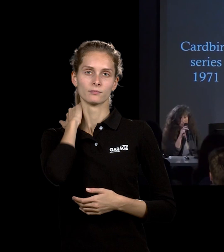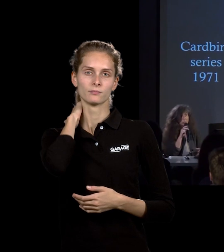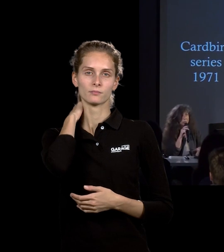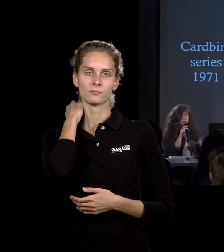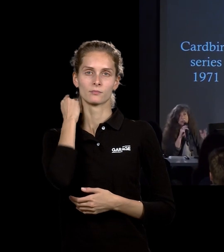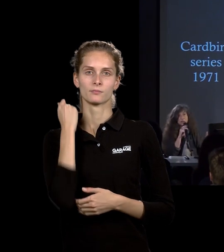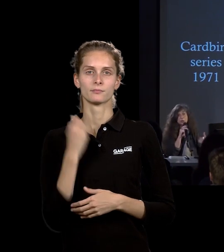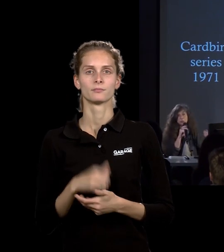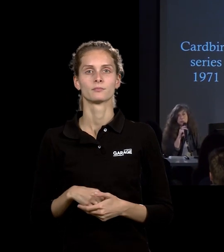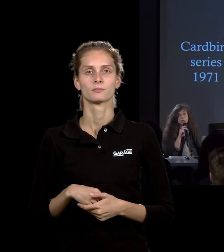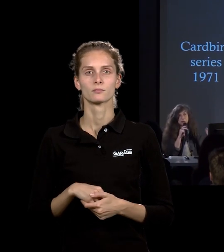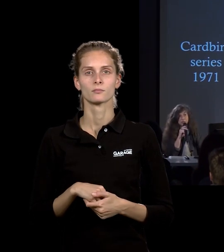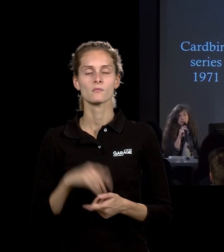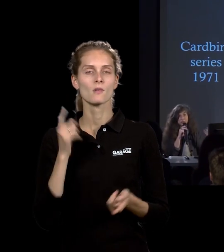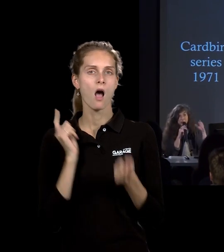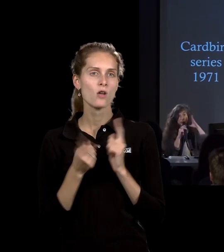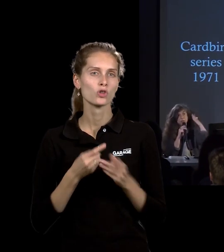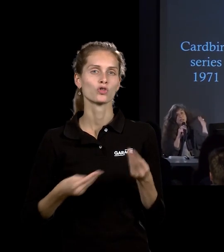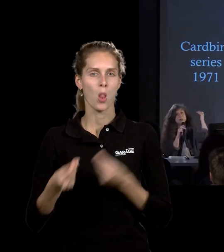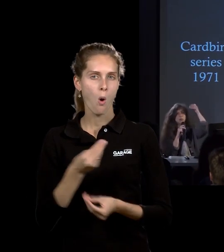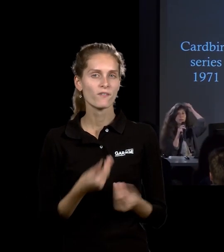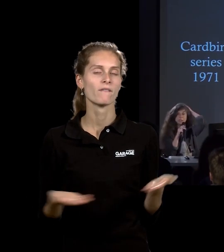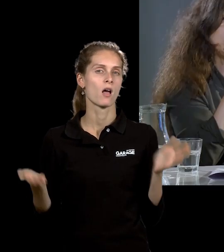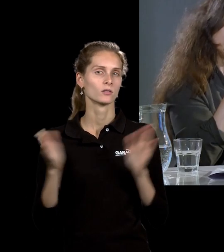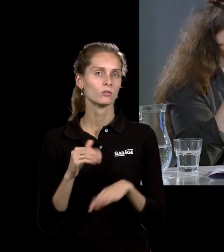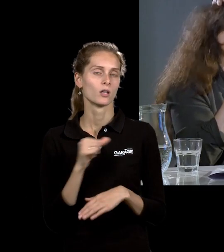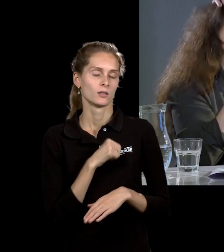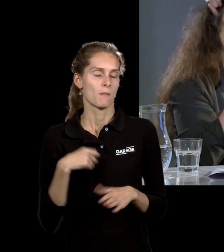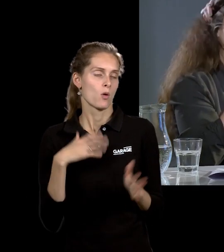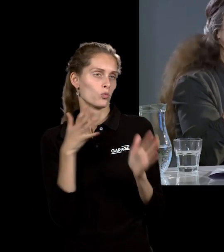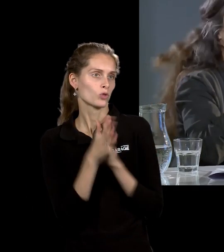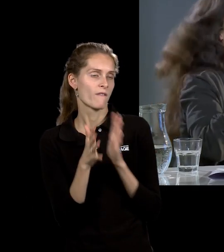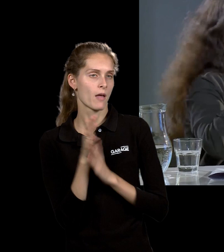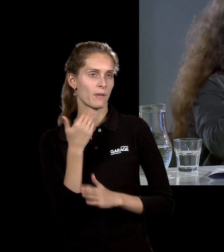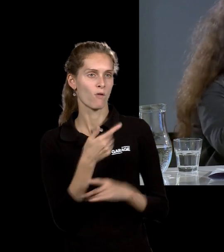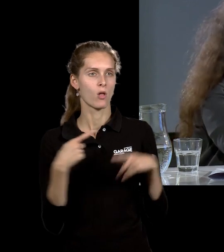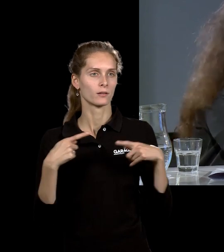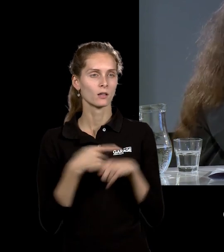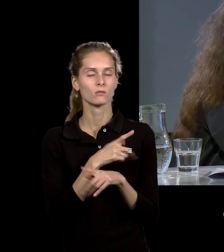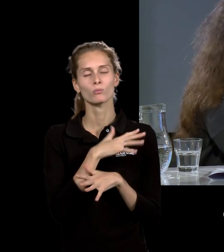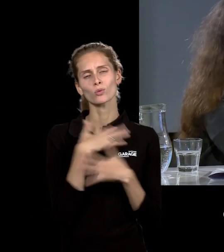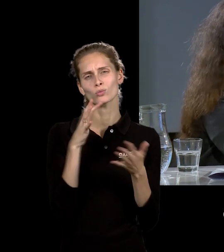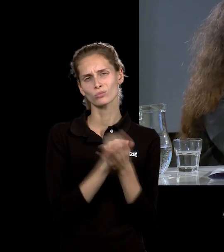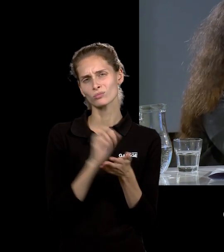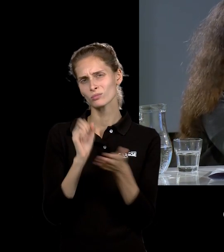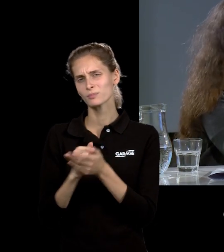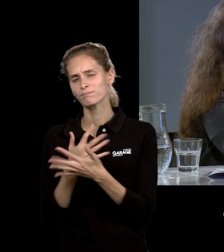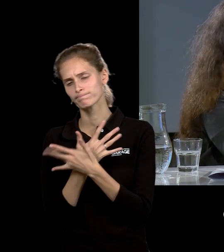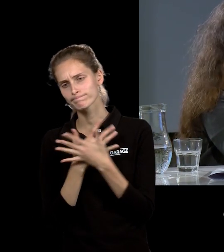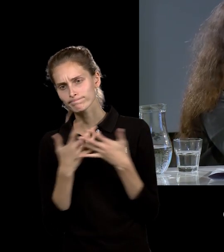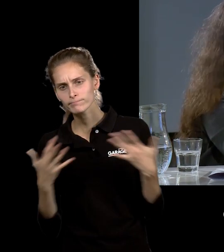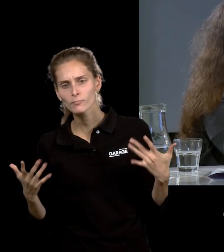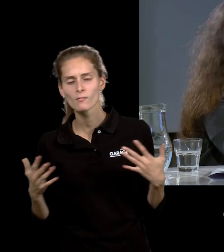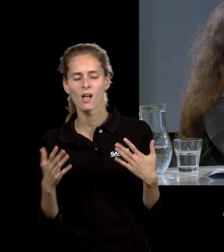существовать. Он, конечно, он, шелкография остается, наверное, самой узнаваемой его техникой, но при этом он много чем еще занимается, вот такие